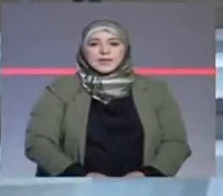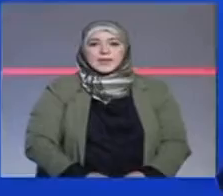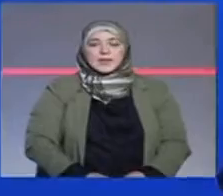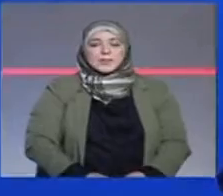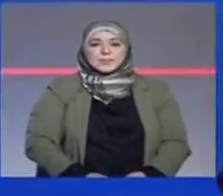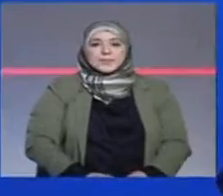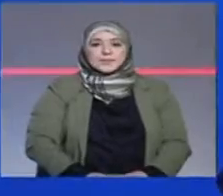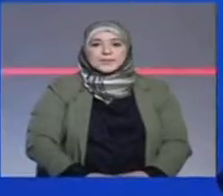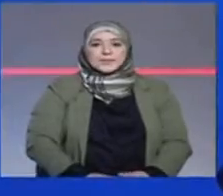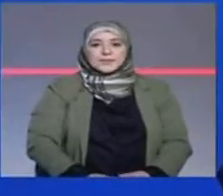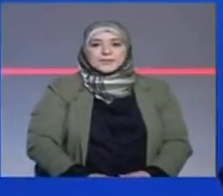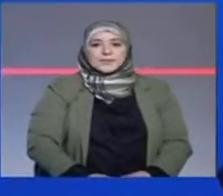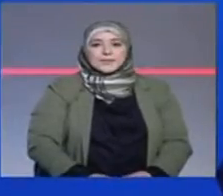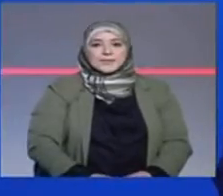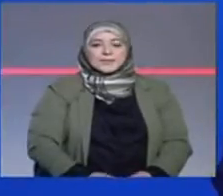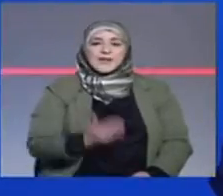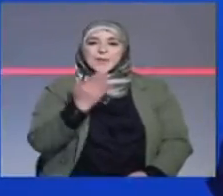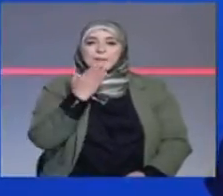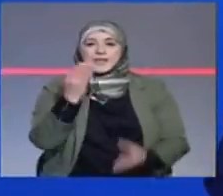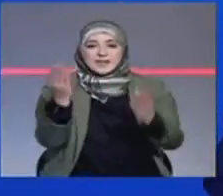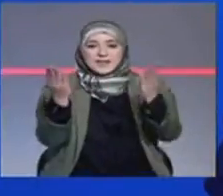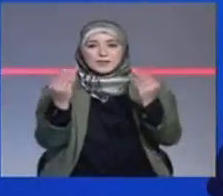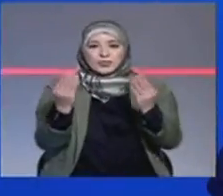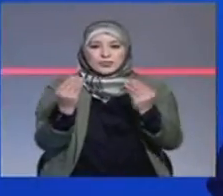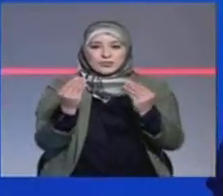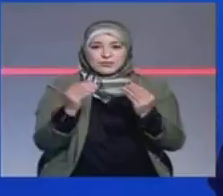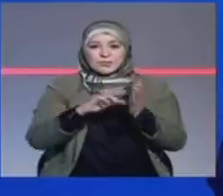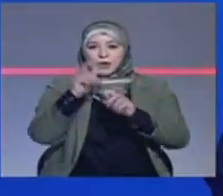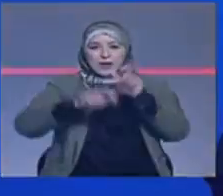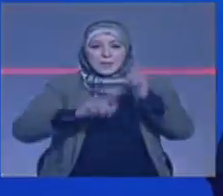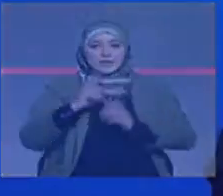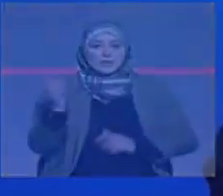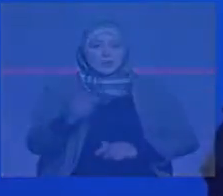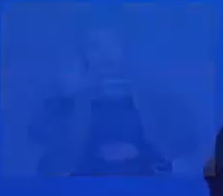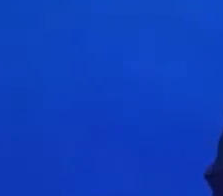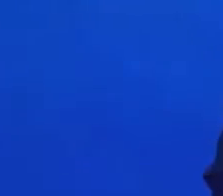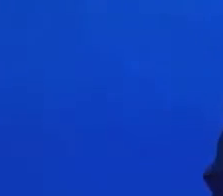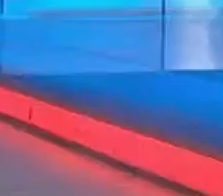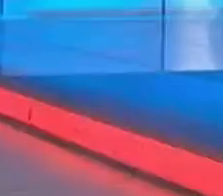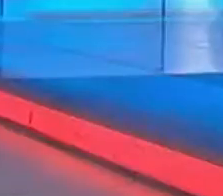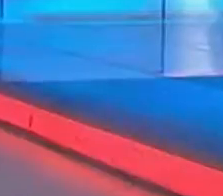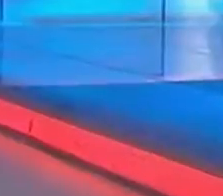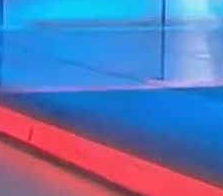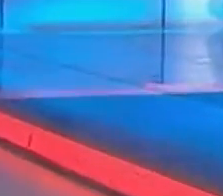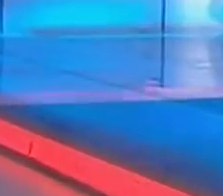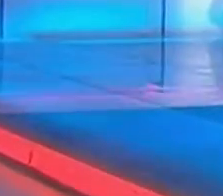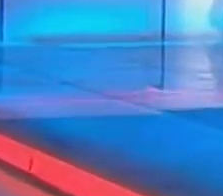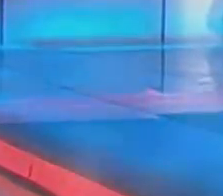أشكر انتباهكم مشاهدينا الكرام، إلى اللقاء.